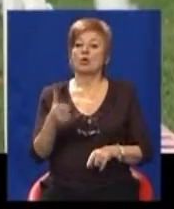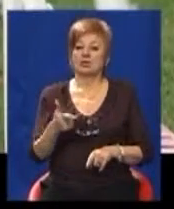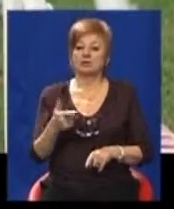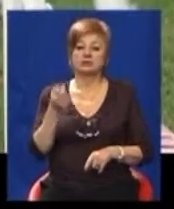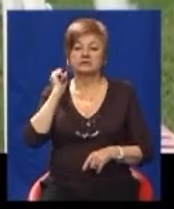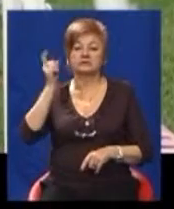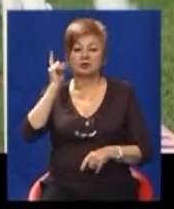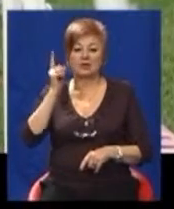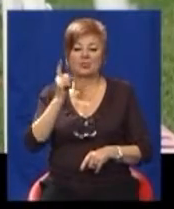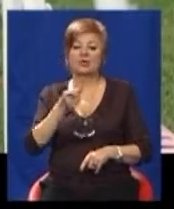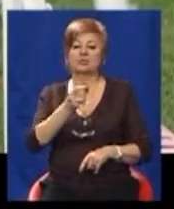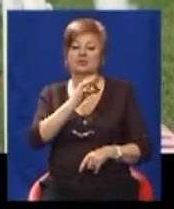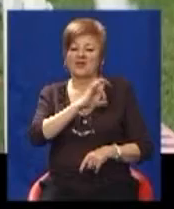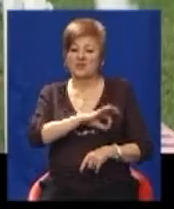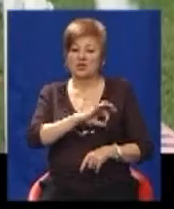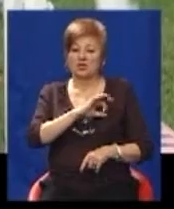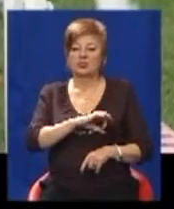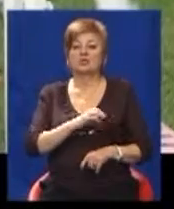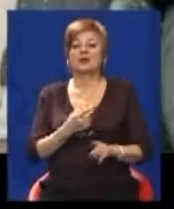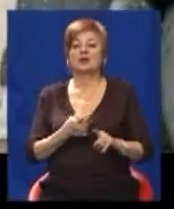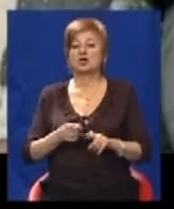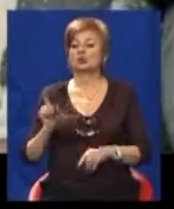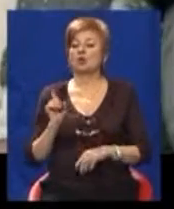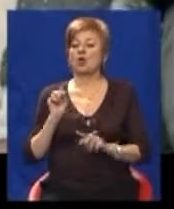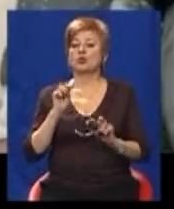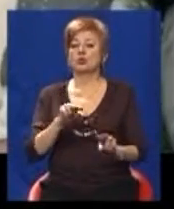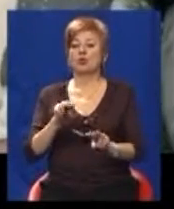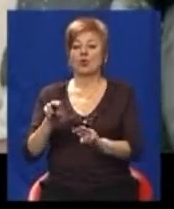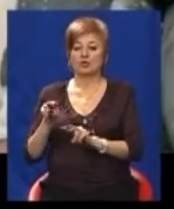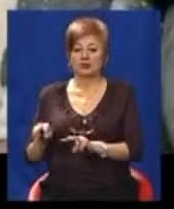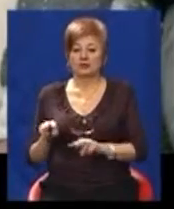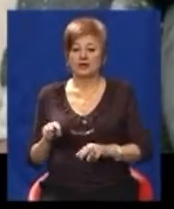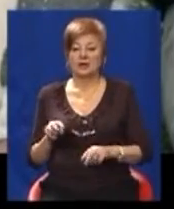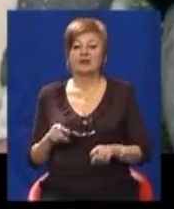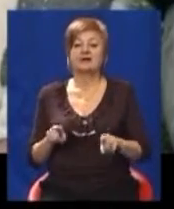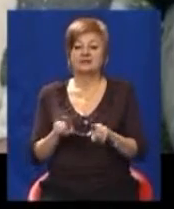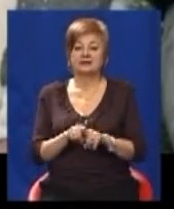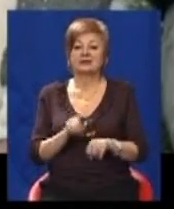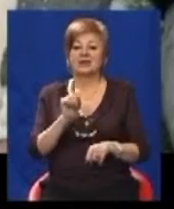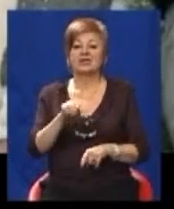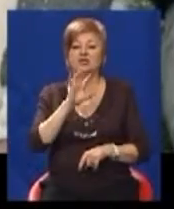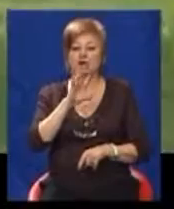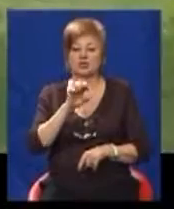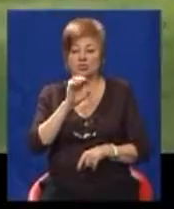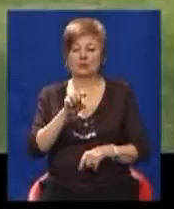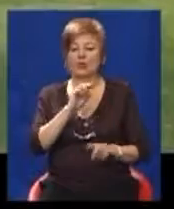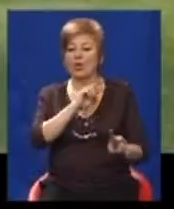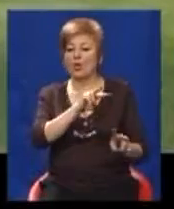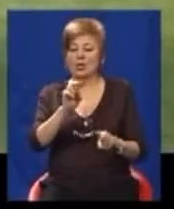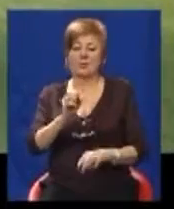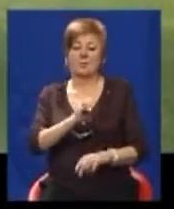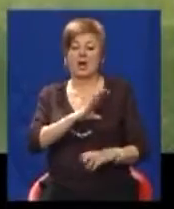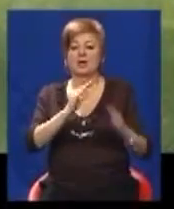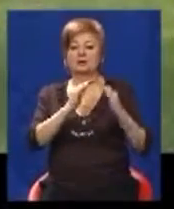в давні роки використовувалися в якості сторожових, тяглових, чотирилапих. А також вони охороняли багаті маєтки